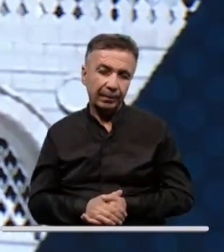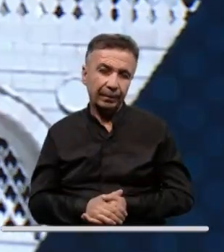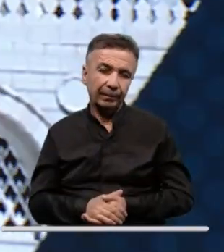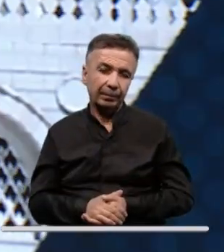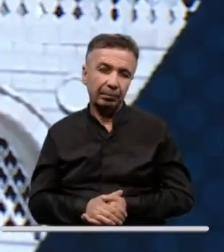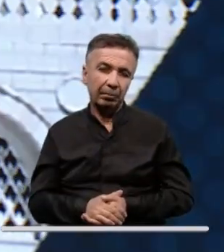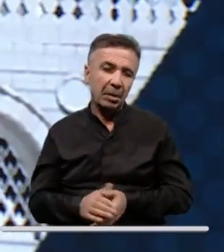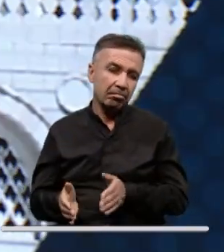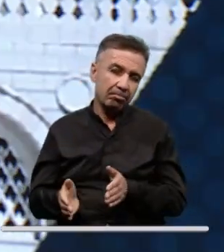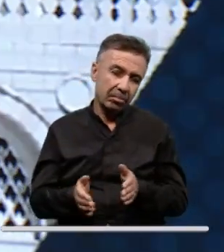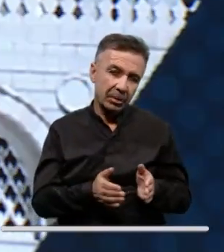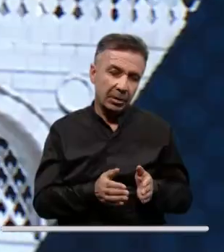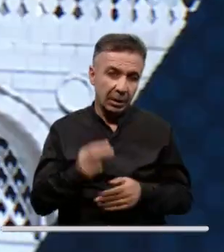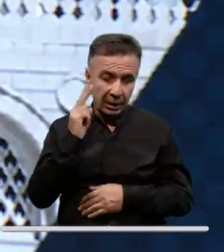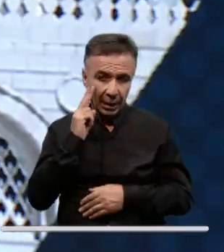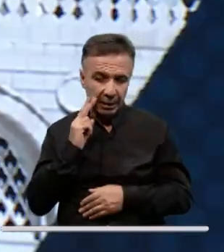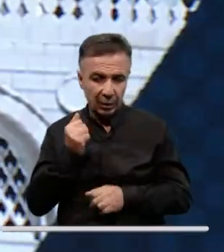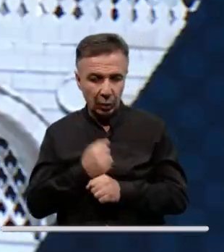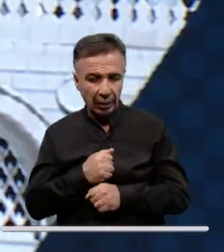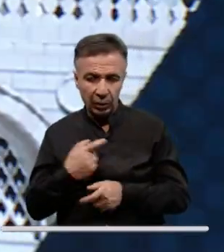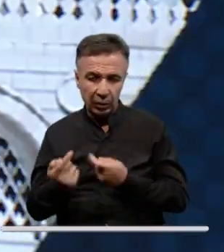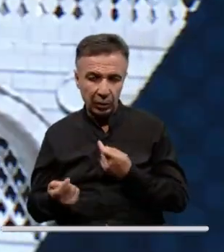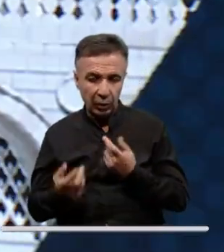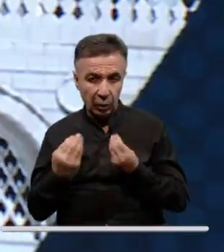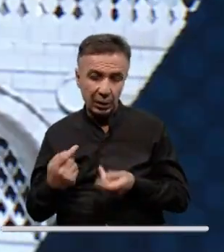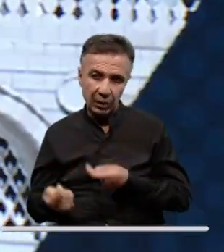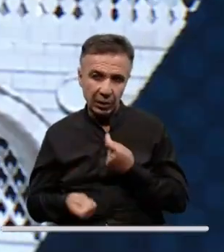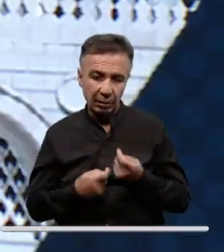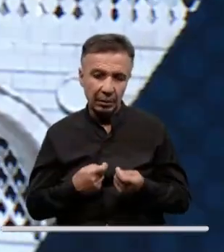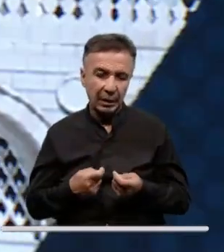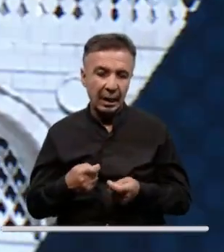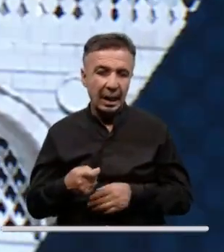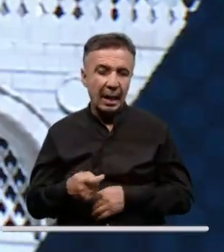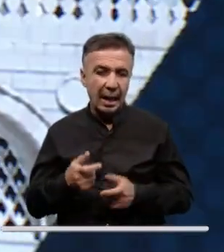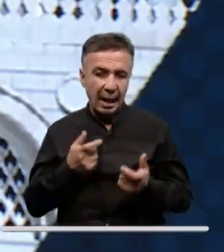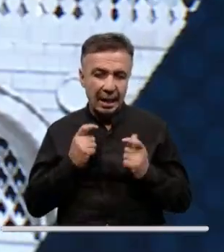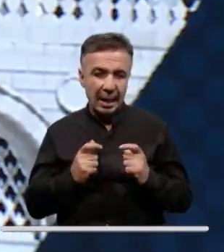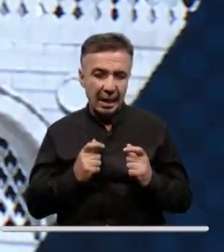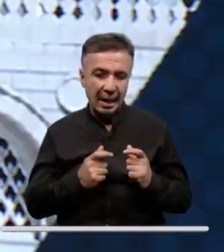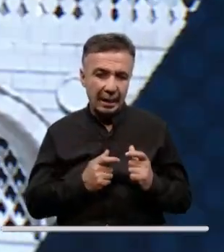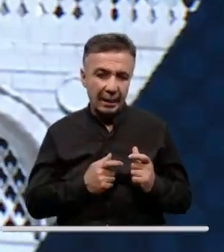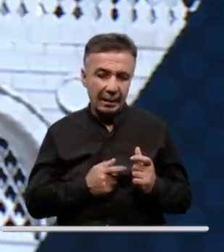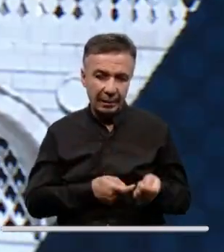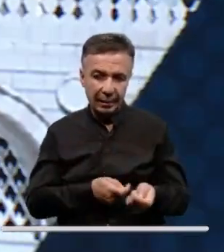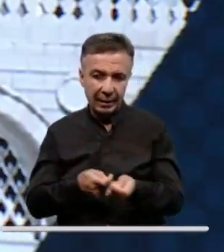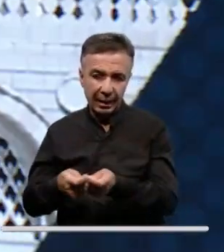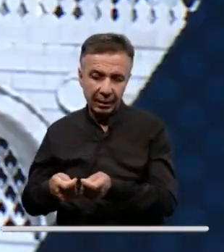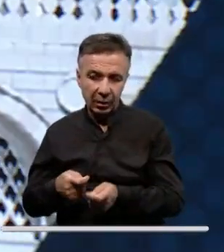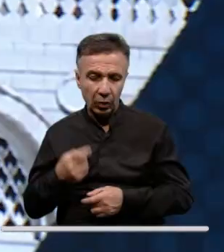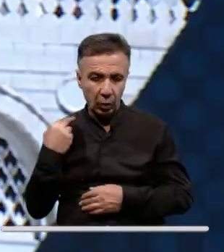Onun dışında temizlik görevlisi olarak çalışmamız yerleri temizlememiz Hatta tuvaletleri